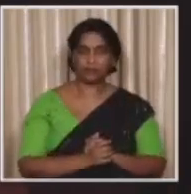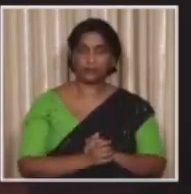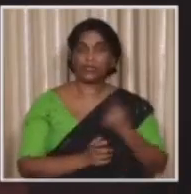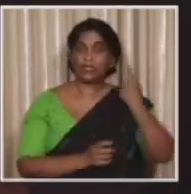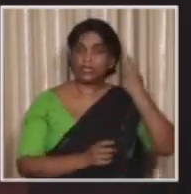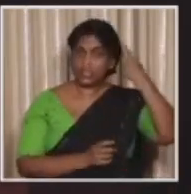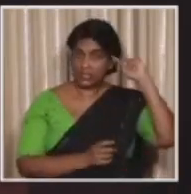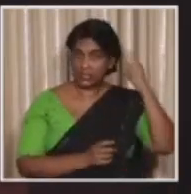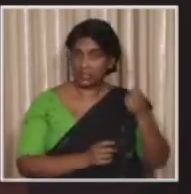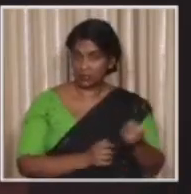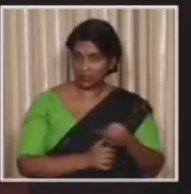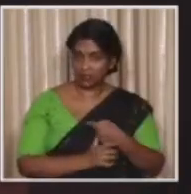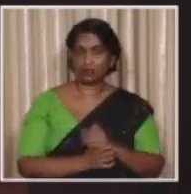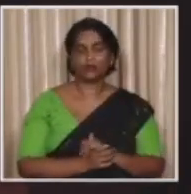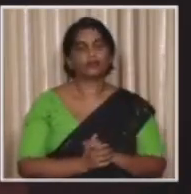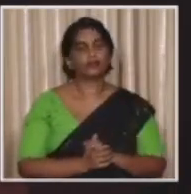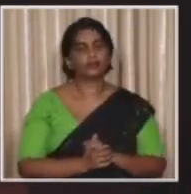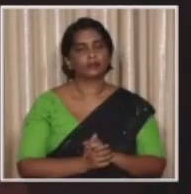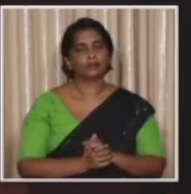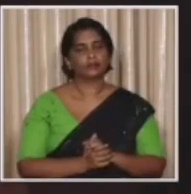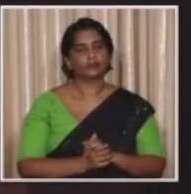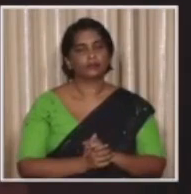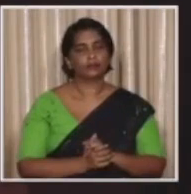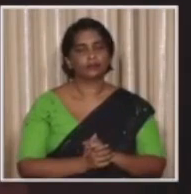ඊයේ දිනේ